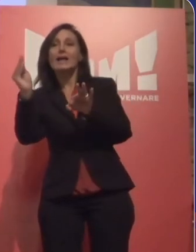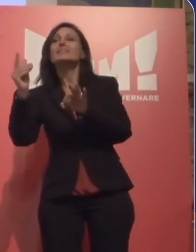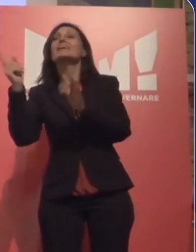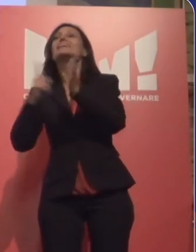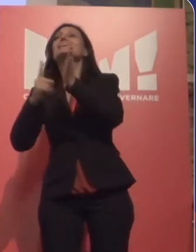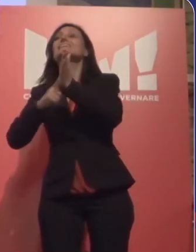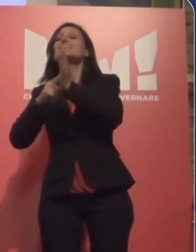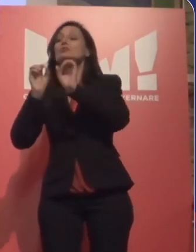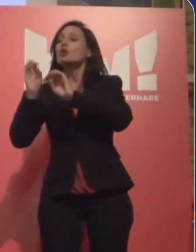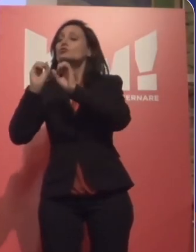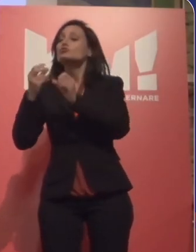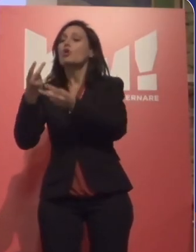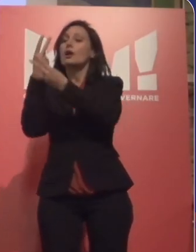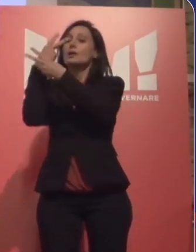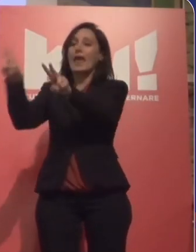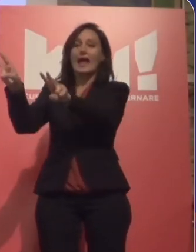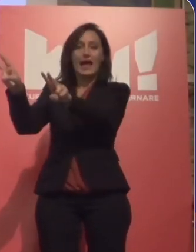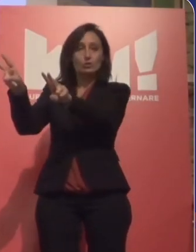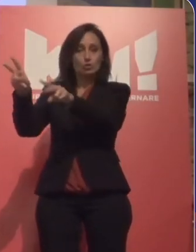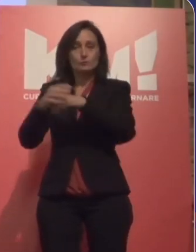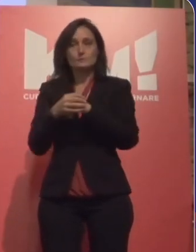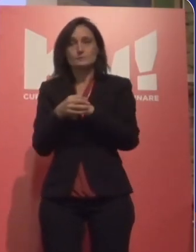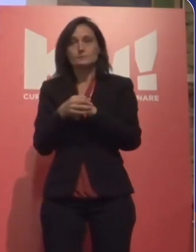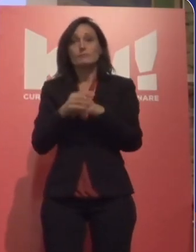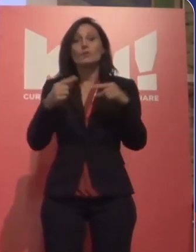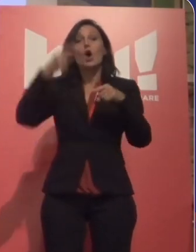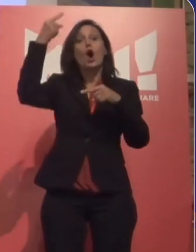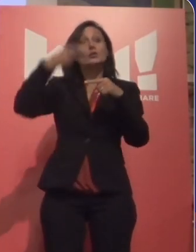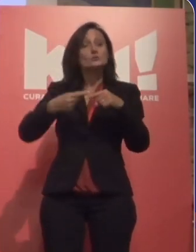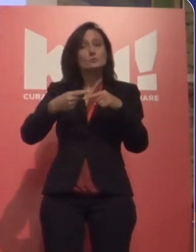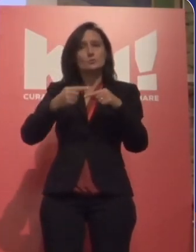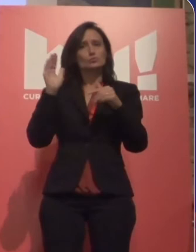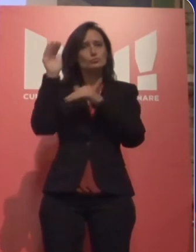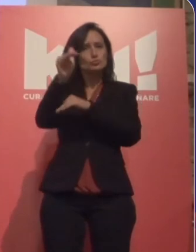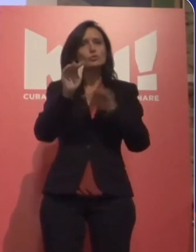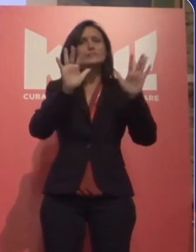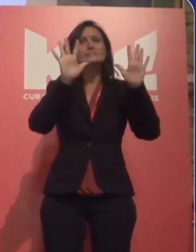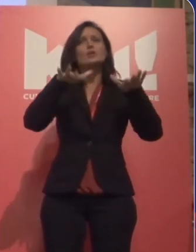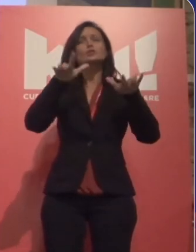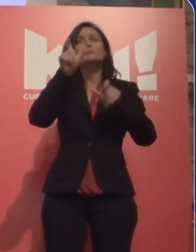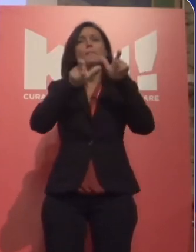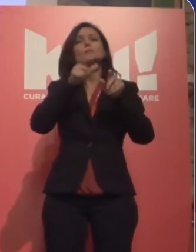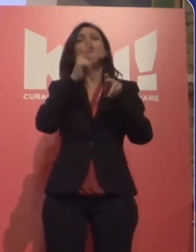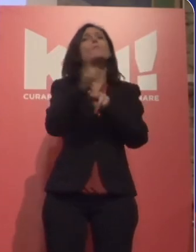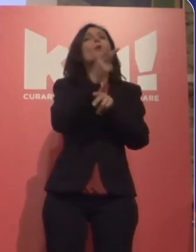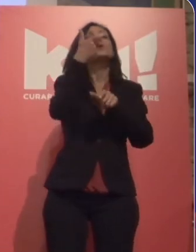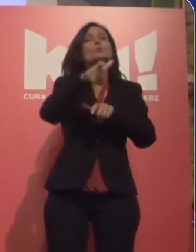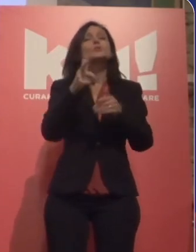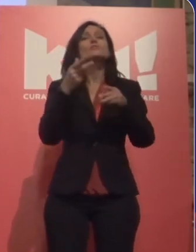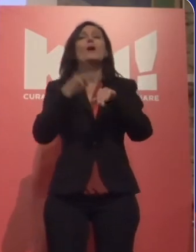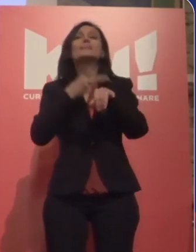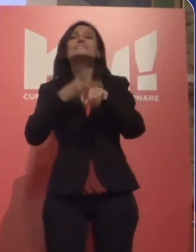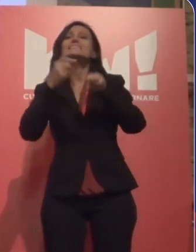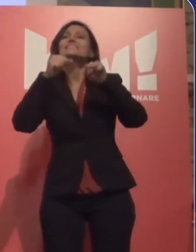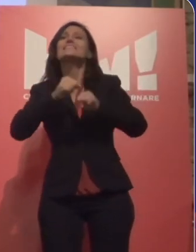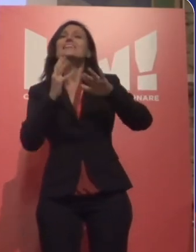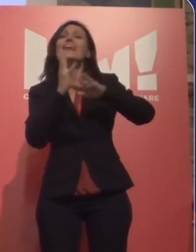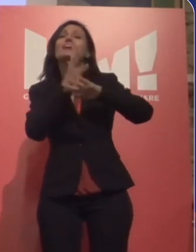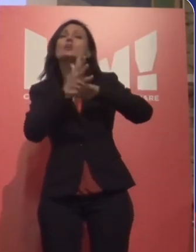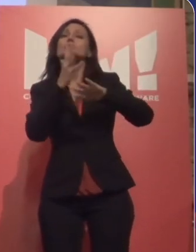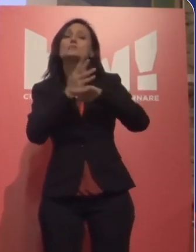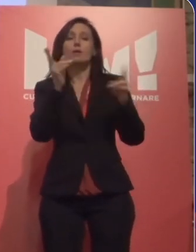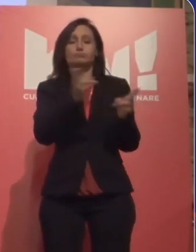ogni giorno almeno 10mila persone muoiono perché non hanno accesso a un'assistenza sanitaria accessibile ogni anno almeno